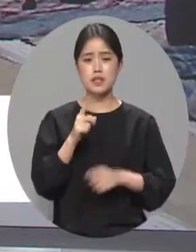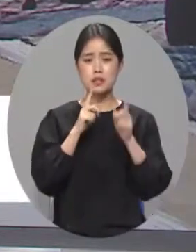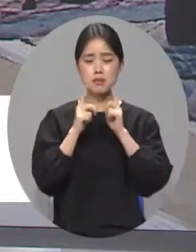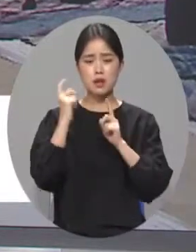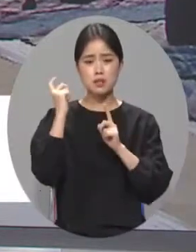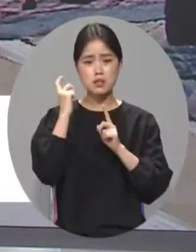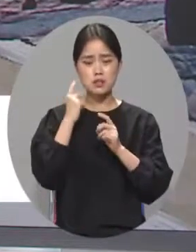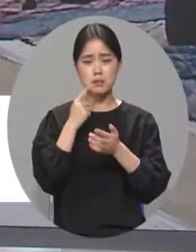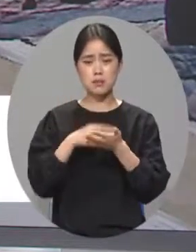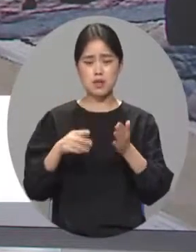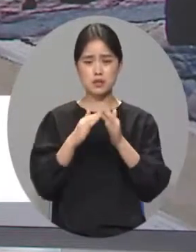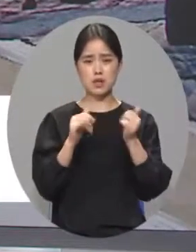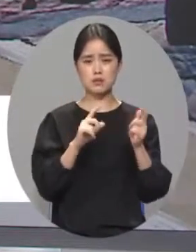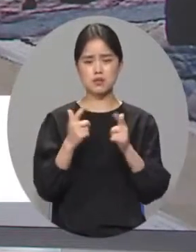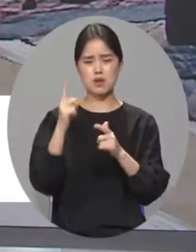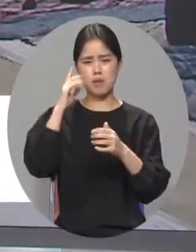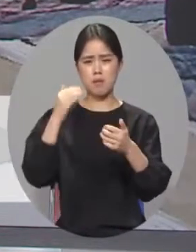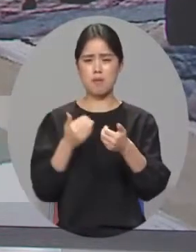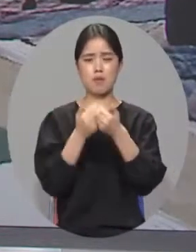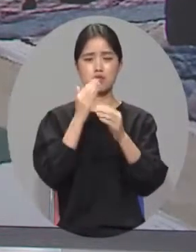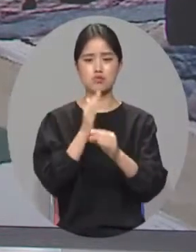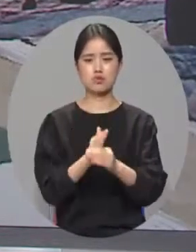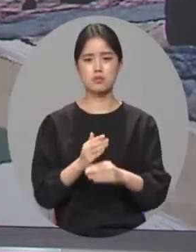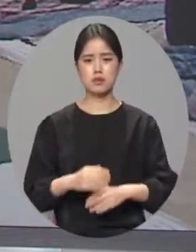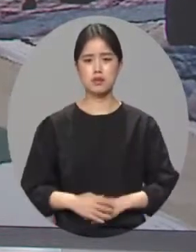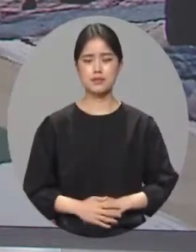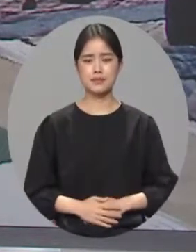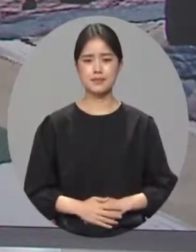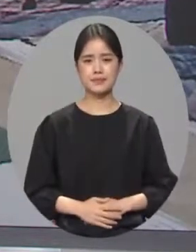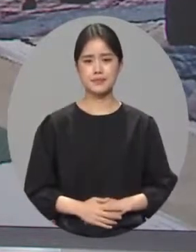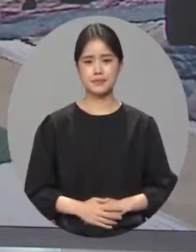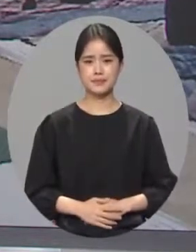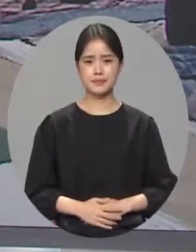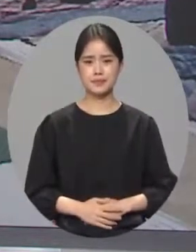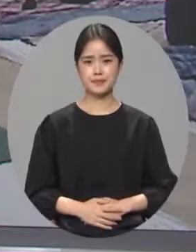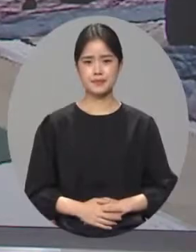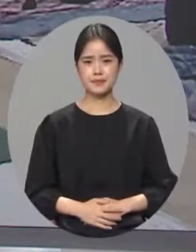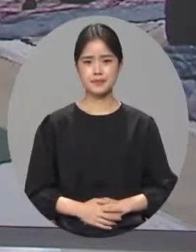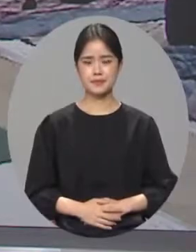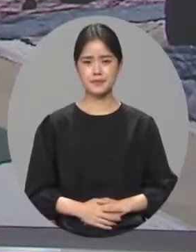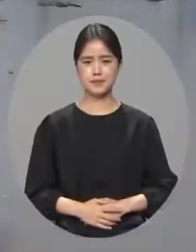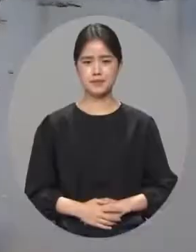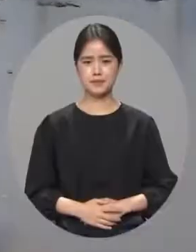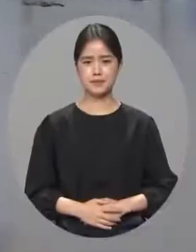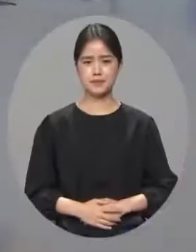피해 지역 주민들은 현재 반발하고 있습니다. 조수영 기자입니다.